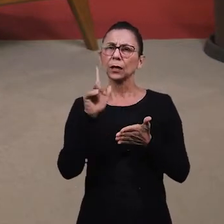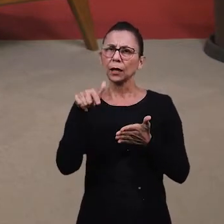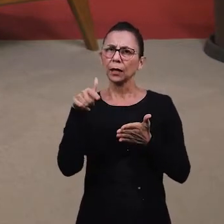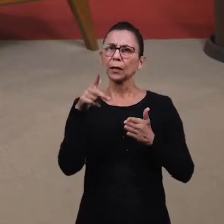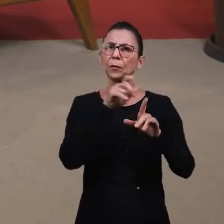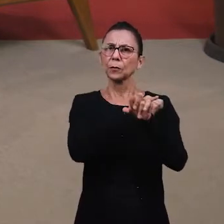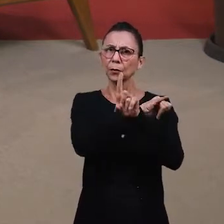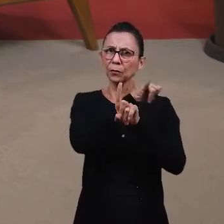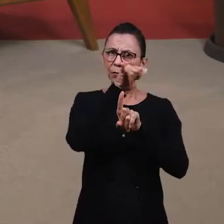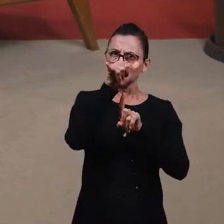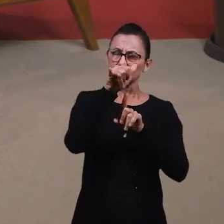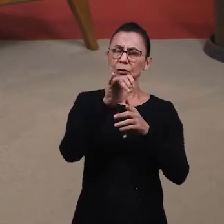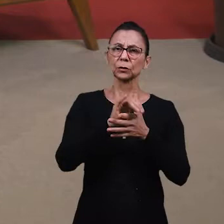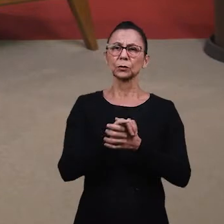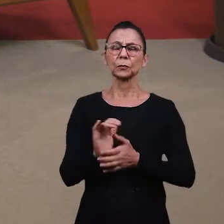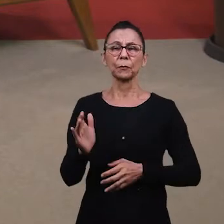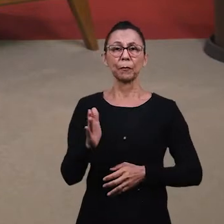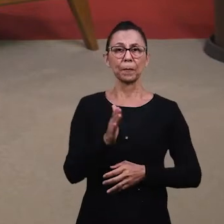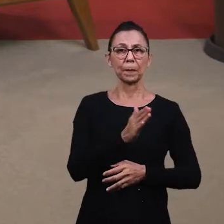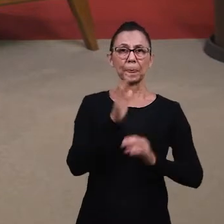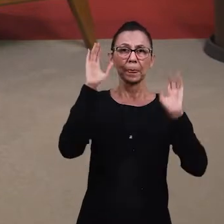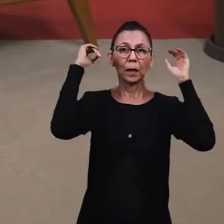mariage. Les noces